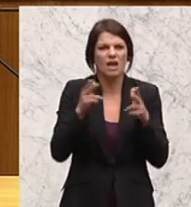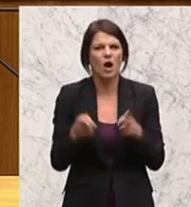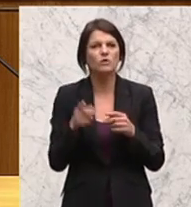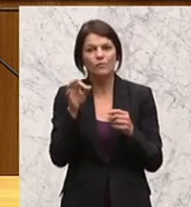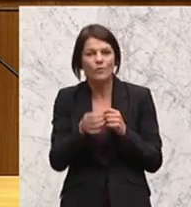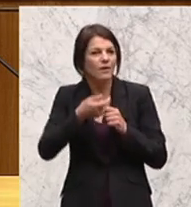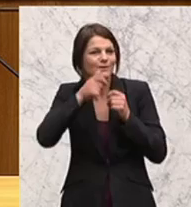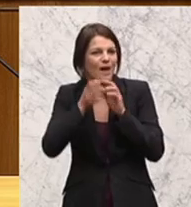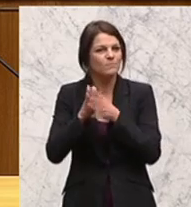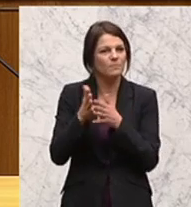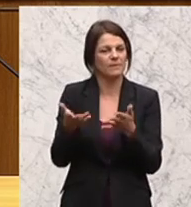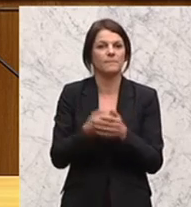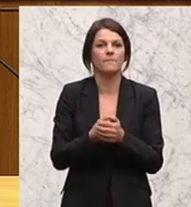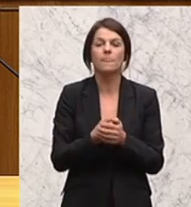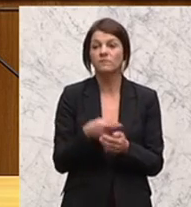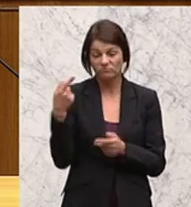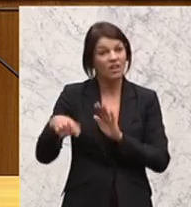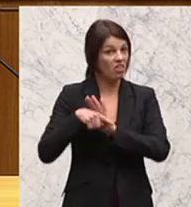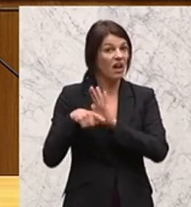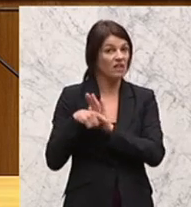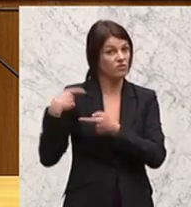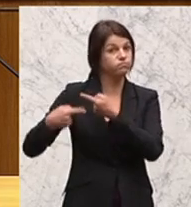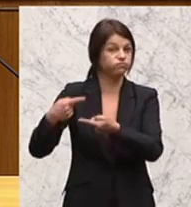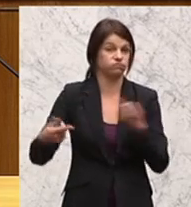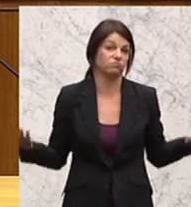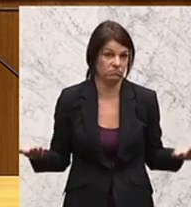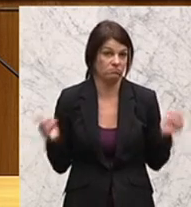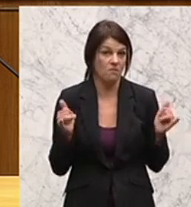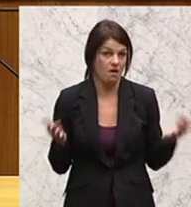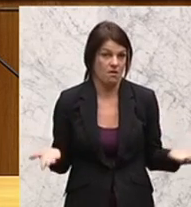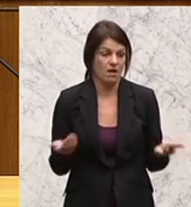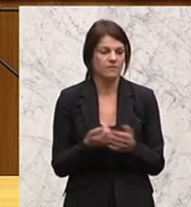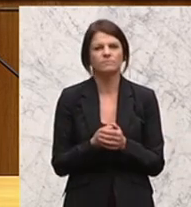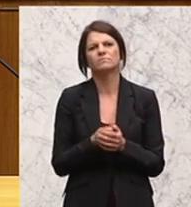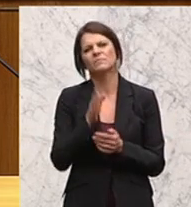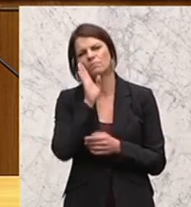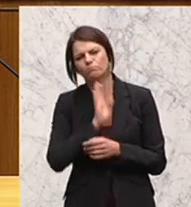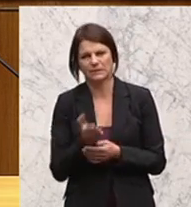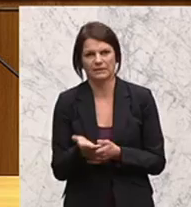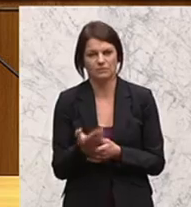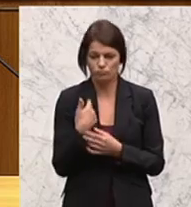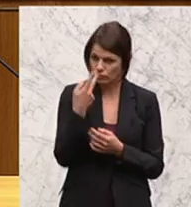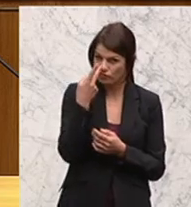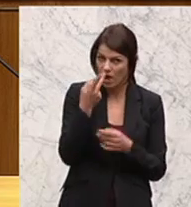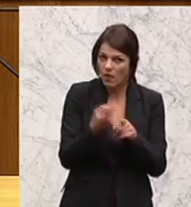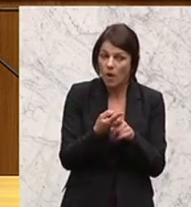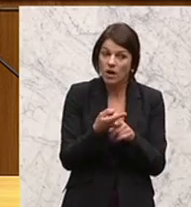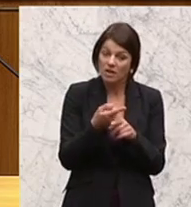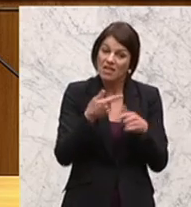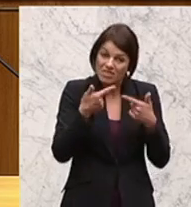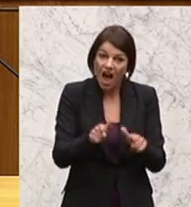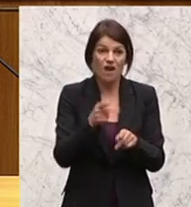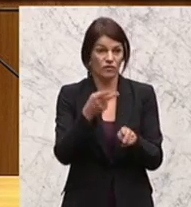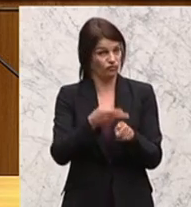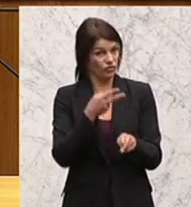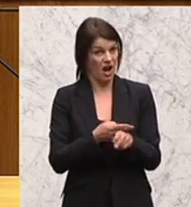Branntweiner natürlich eine negative Entwicklung darstellen. Und es geht darum, inwieweit hat der Staat